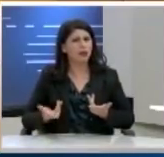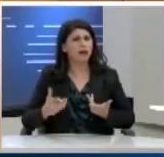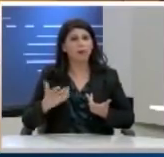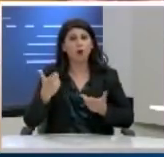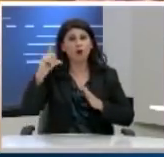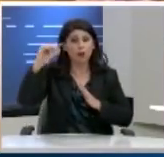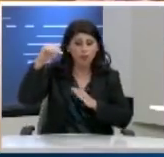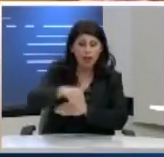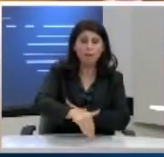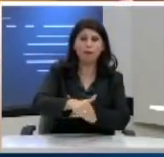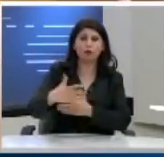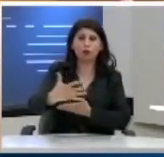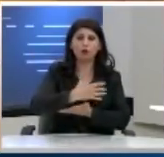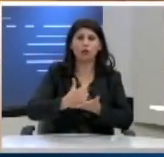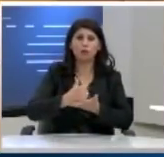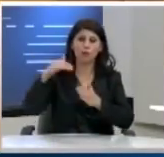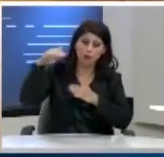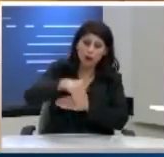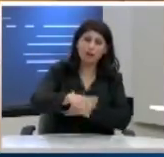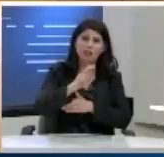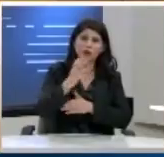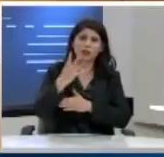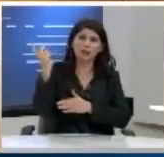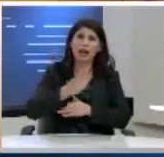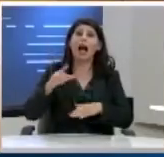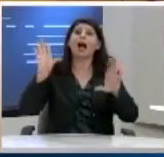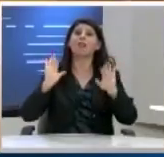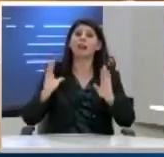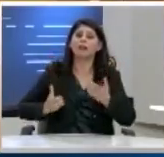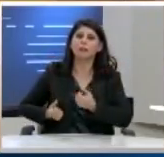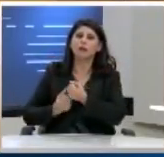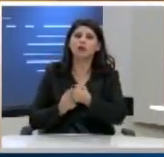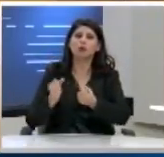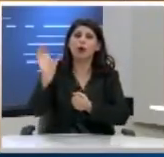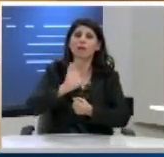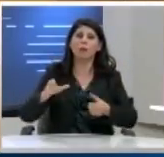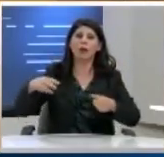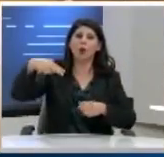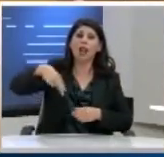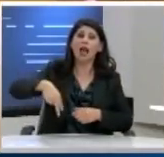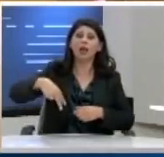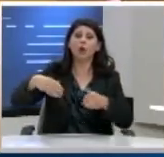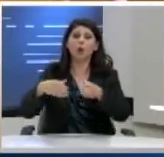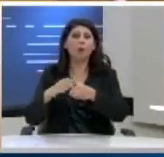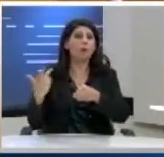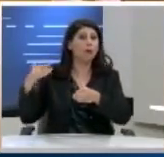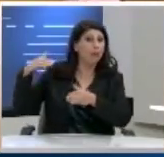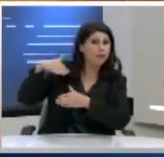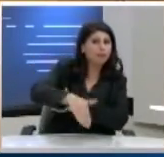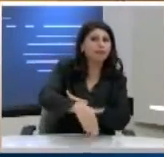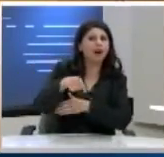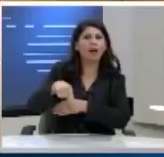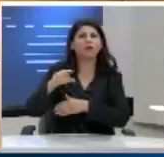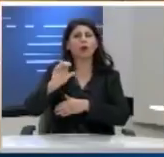έπεσε 24%, αν δεν είχατε την υποστήριξη του Ευρωπαϊκού Λαϊκού Κόμματος? Πού θα είχε πάει αυτό το ΑΕΠ, για να